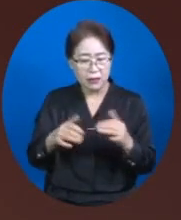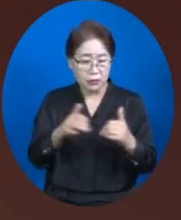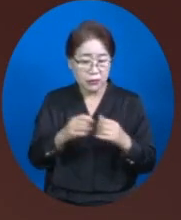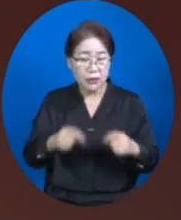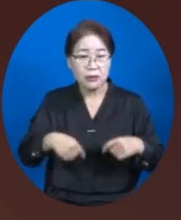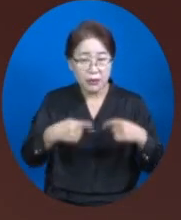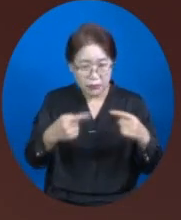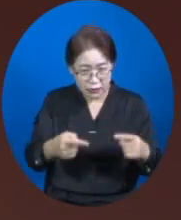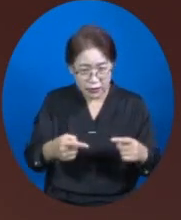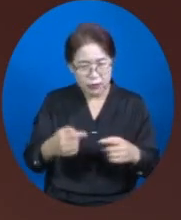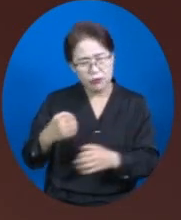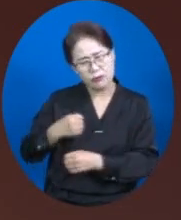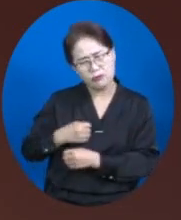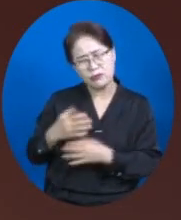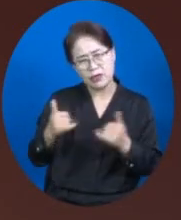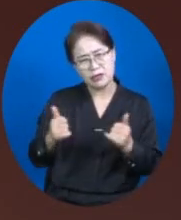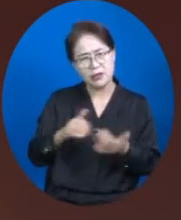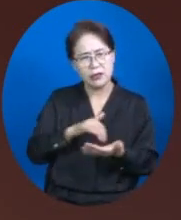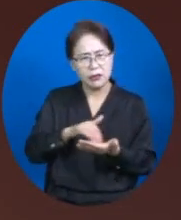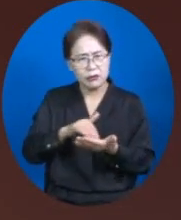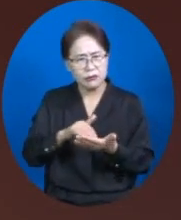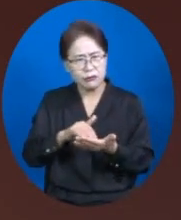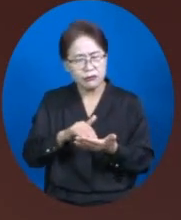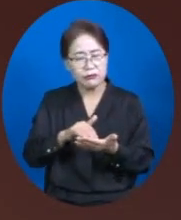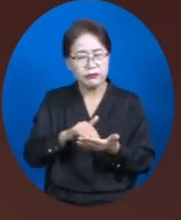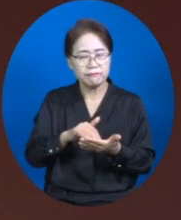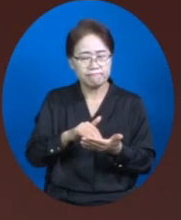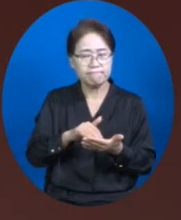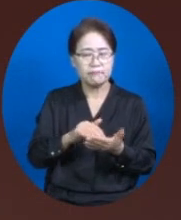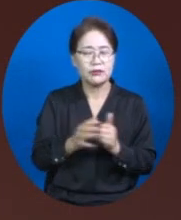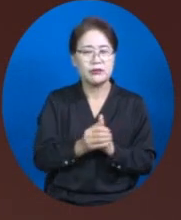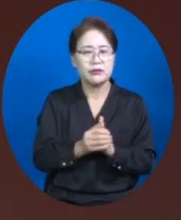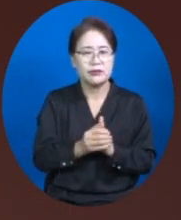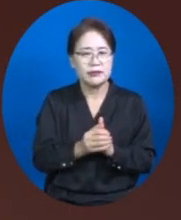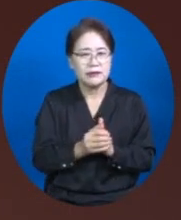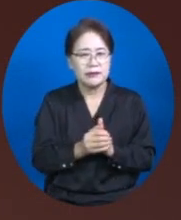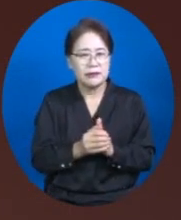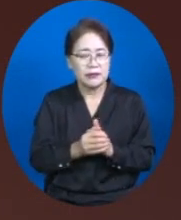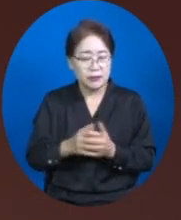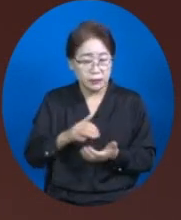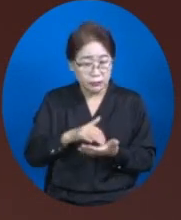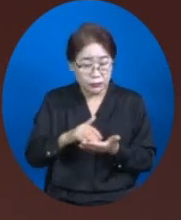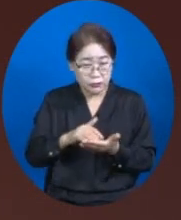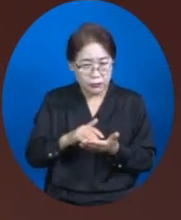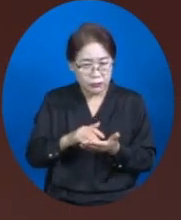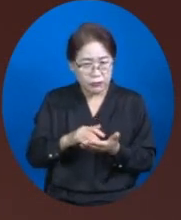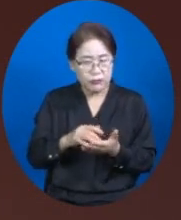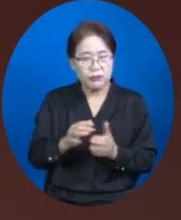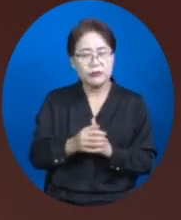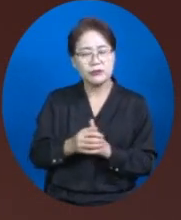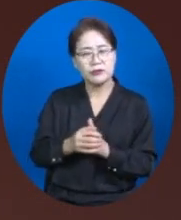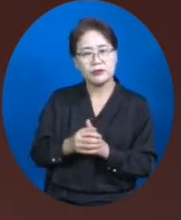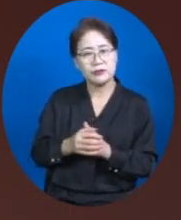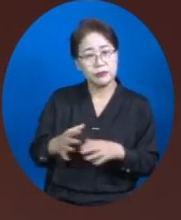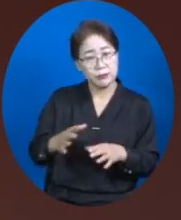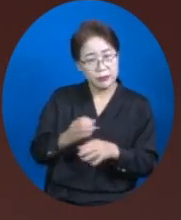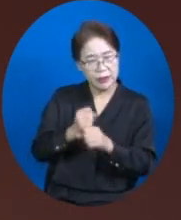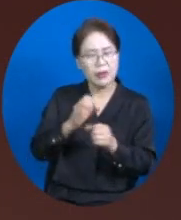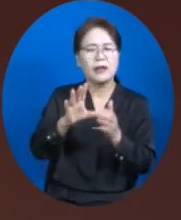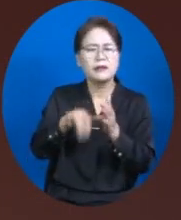그런 군사들의 숫자를 파악하고자 할 때에이 계수한다라고 하는 말을 참 많이